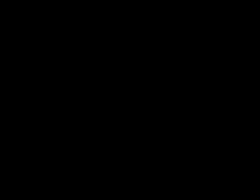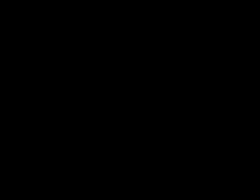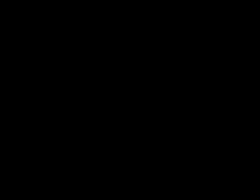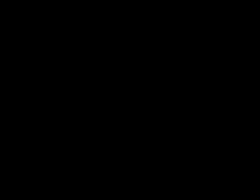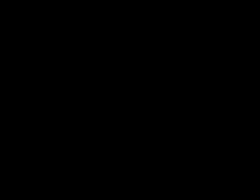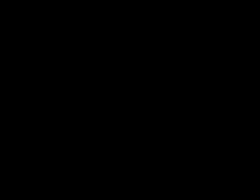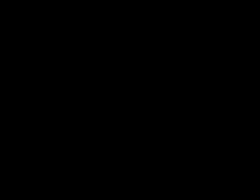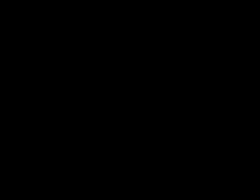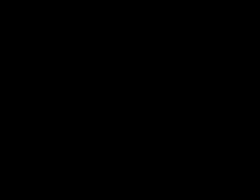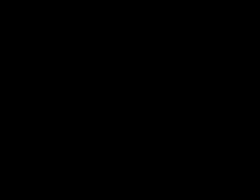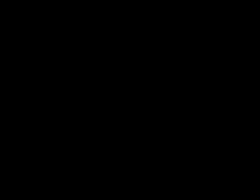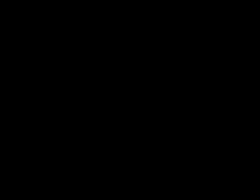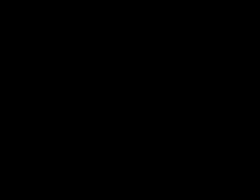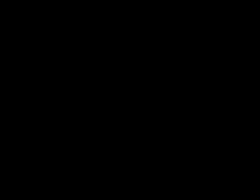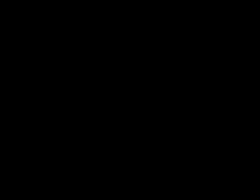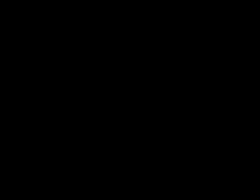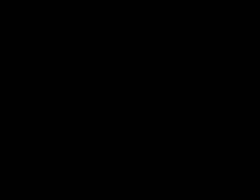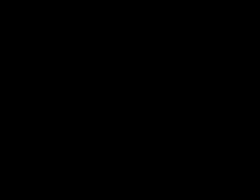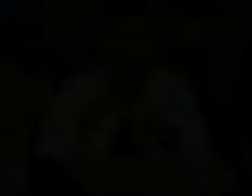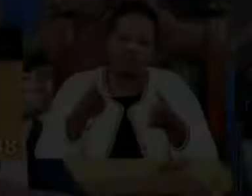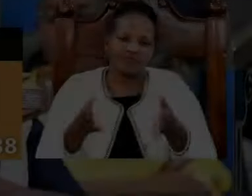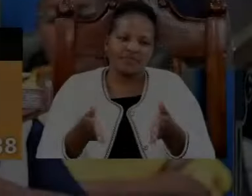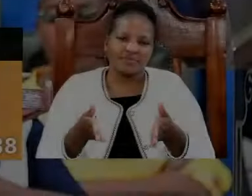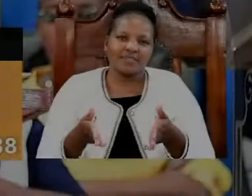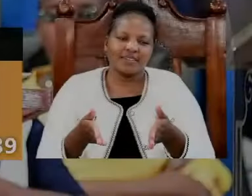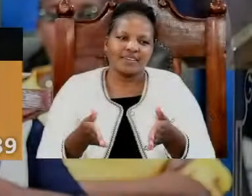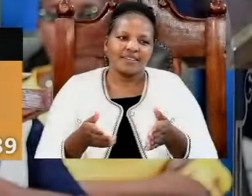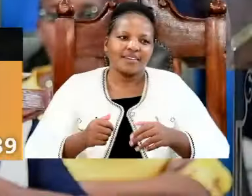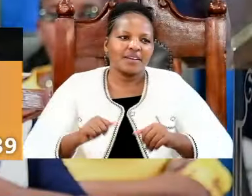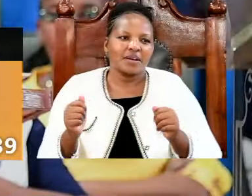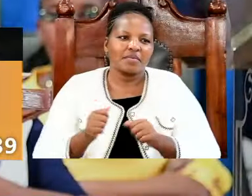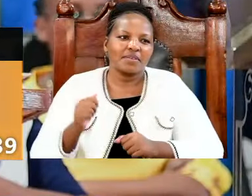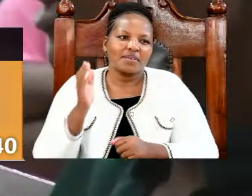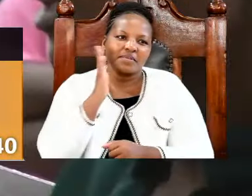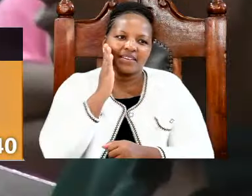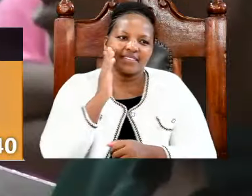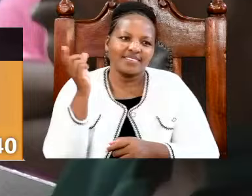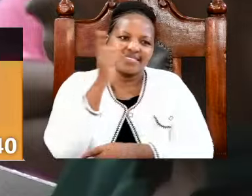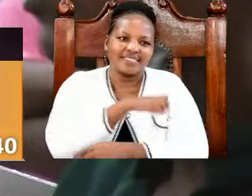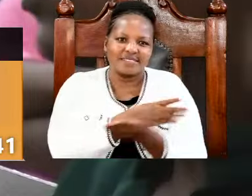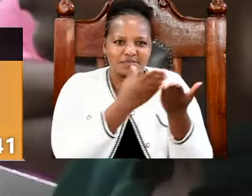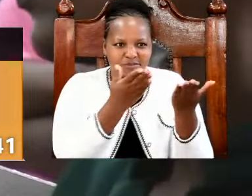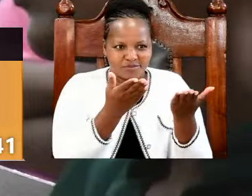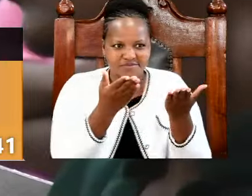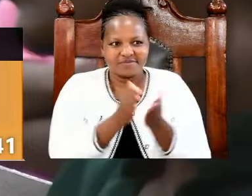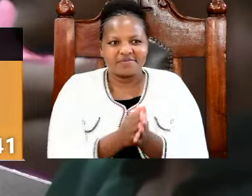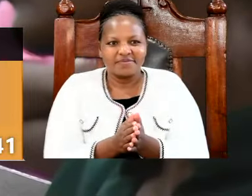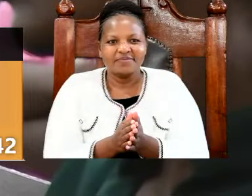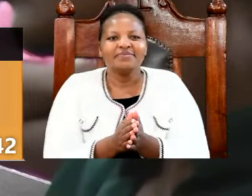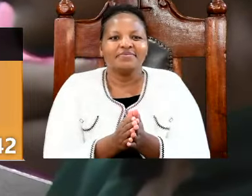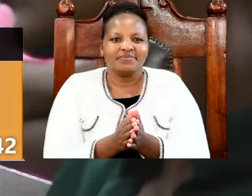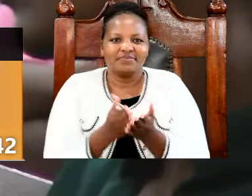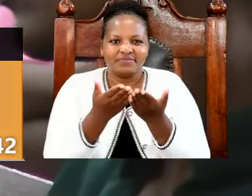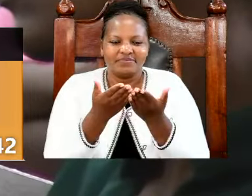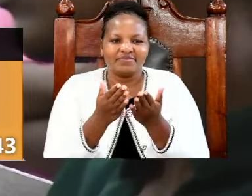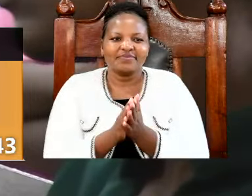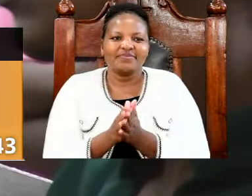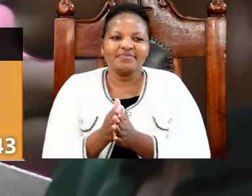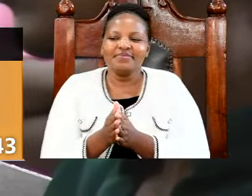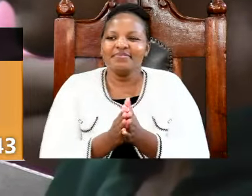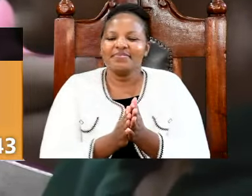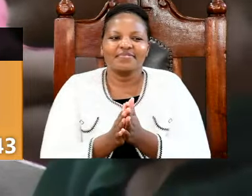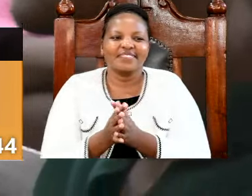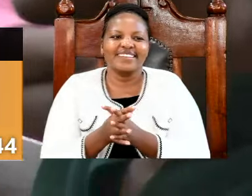na nichukue hiyo nafasi niwaambie Happy Mother's Day. Naona kuna jamaa amesema